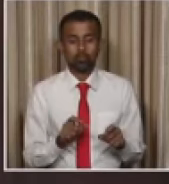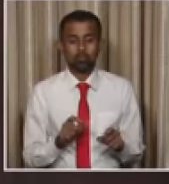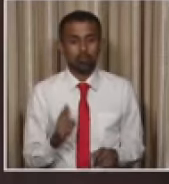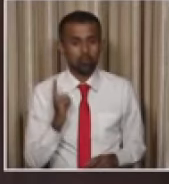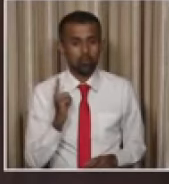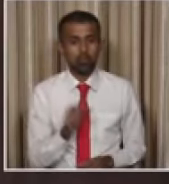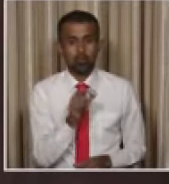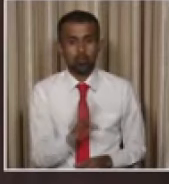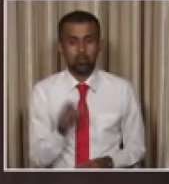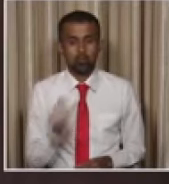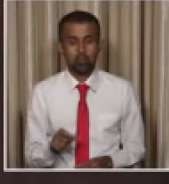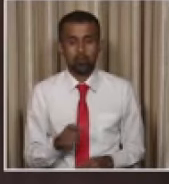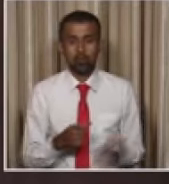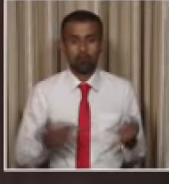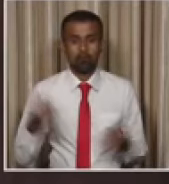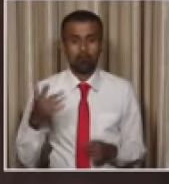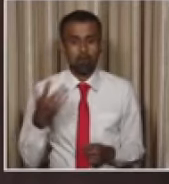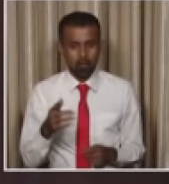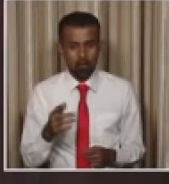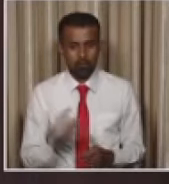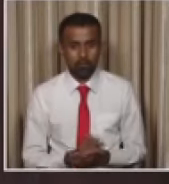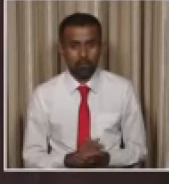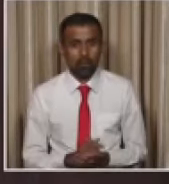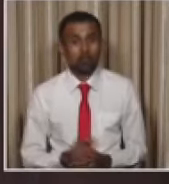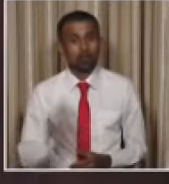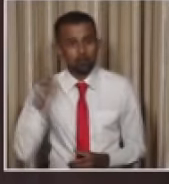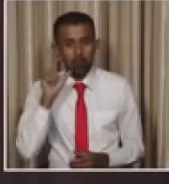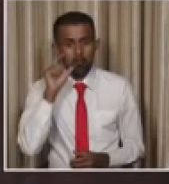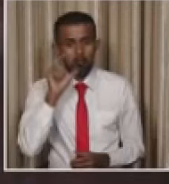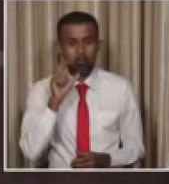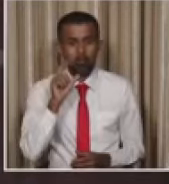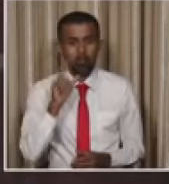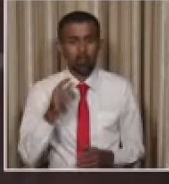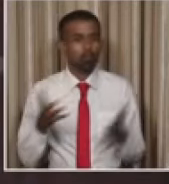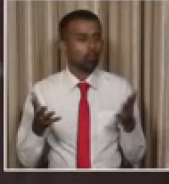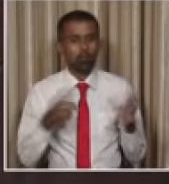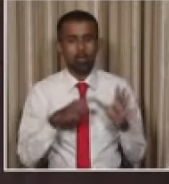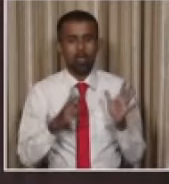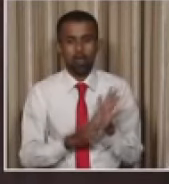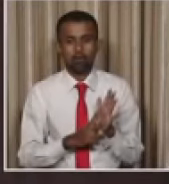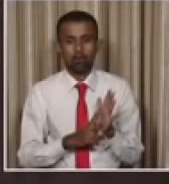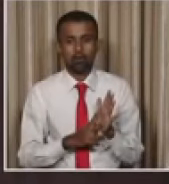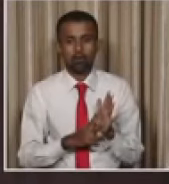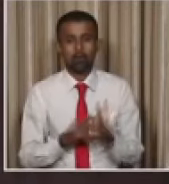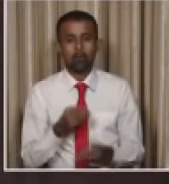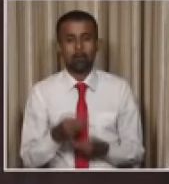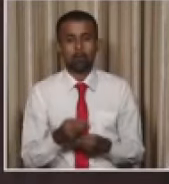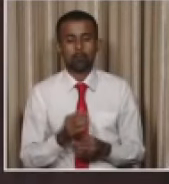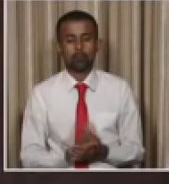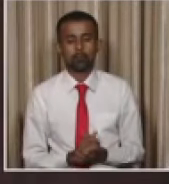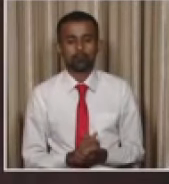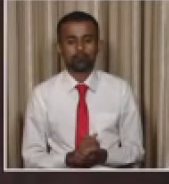රණවිරුවෝ විකුණලා දින්නේ ඒත් බලන් ගියාම කොහේ යවන් ගාඩ් කියලා දන්නේ ඒත් යවන් ගාඩ් එක. ඉතින්